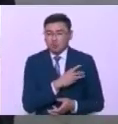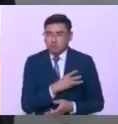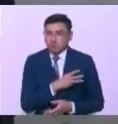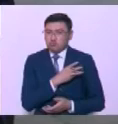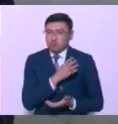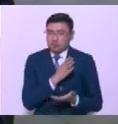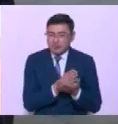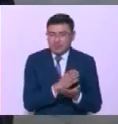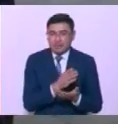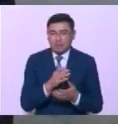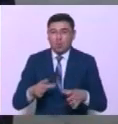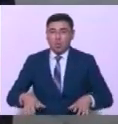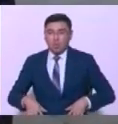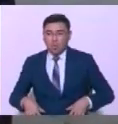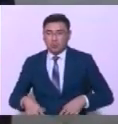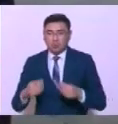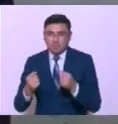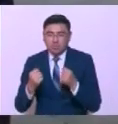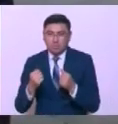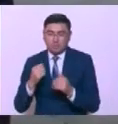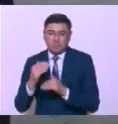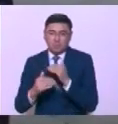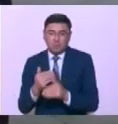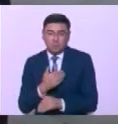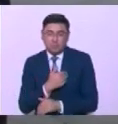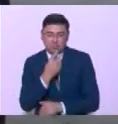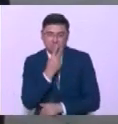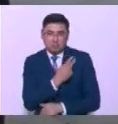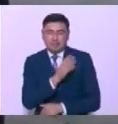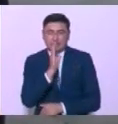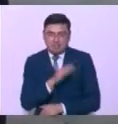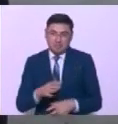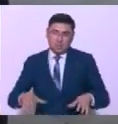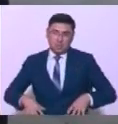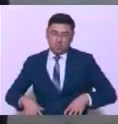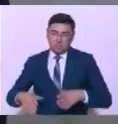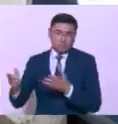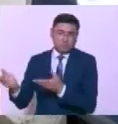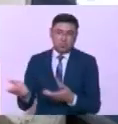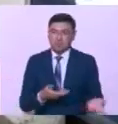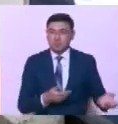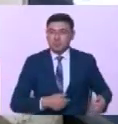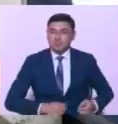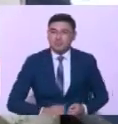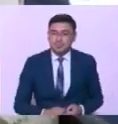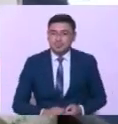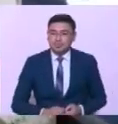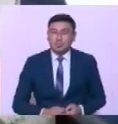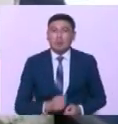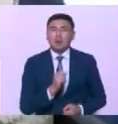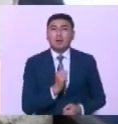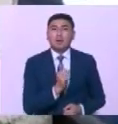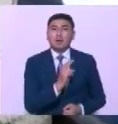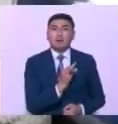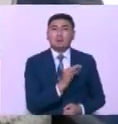интерес детей к конному спорту Глядя на их искреннее неравнодушие я одолжил им своих лошадей со стороны акимата